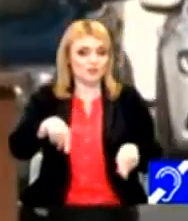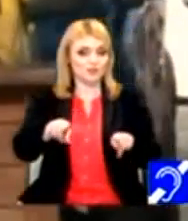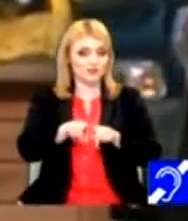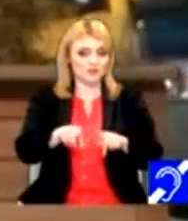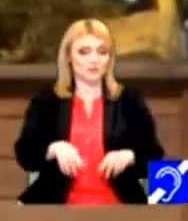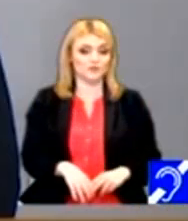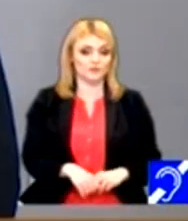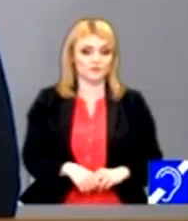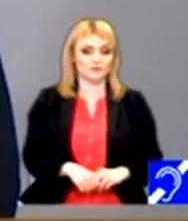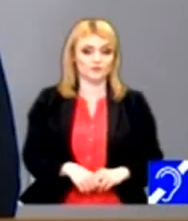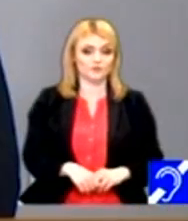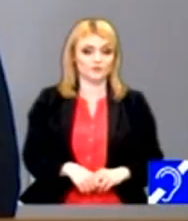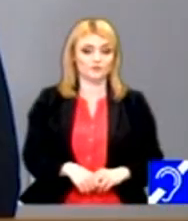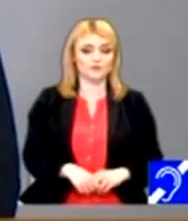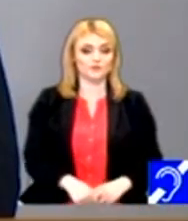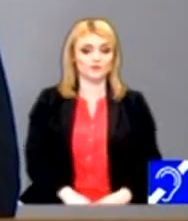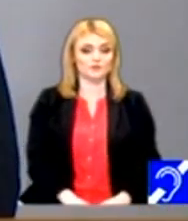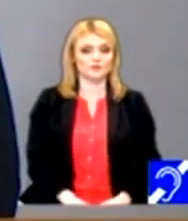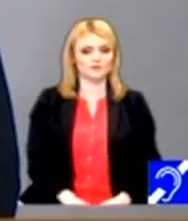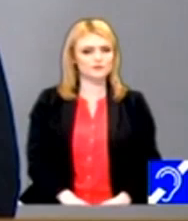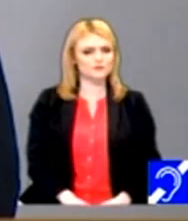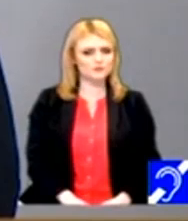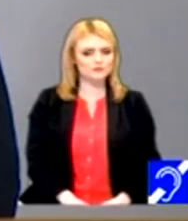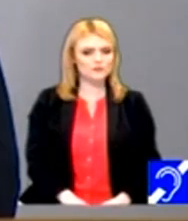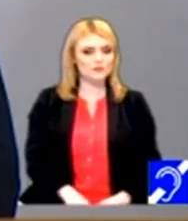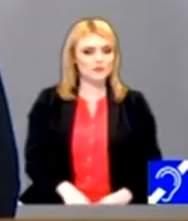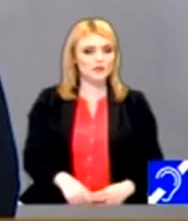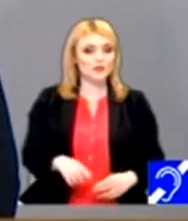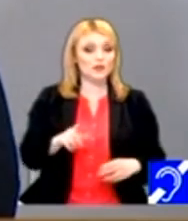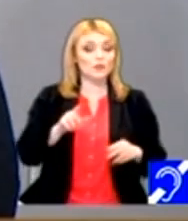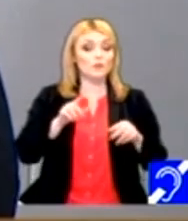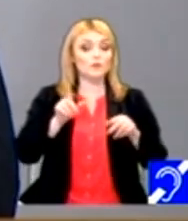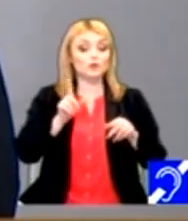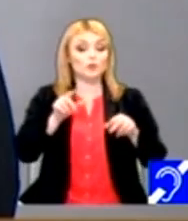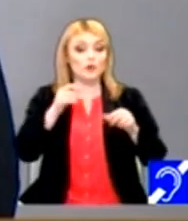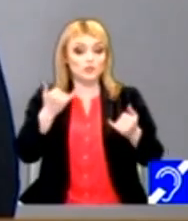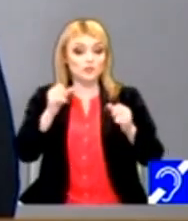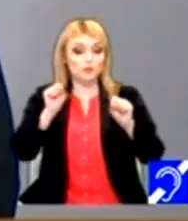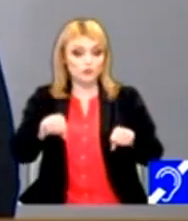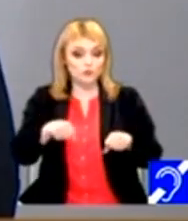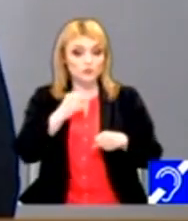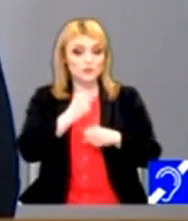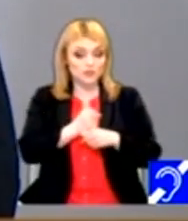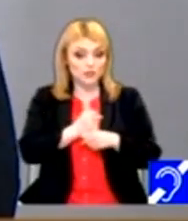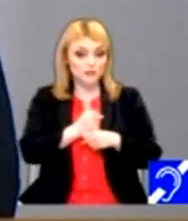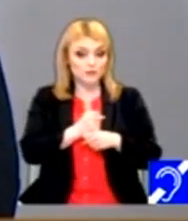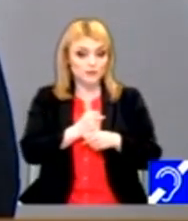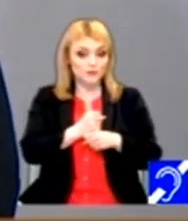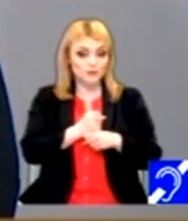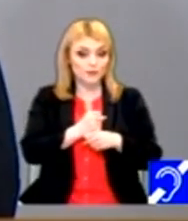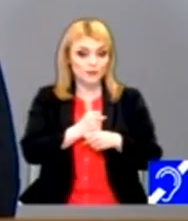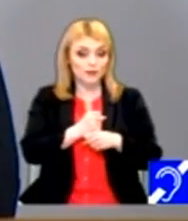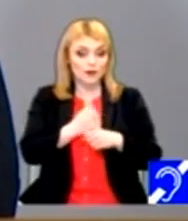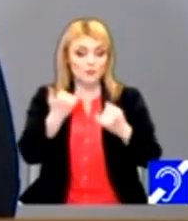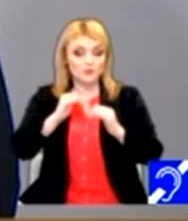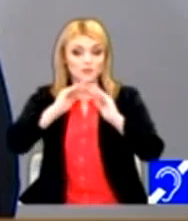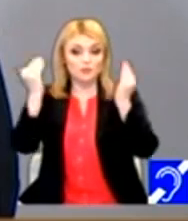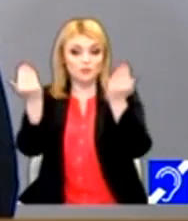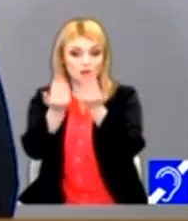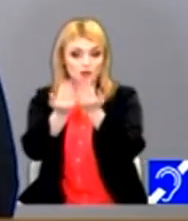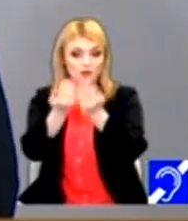de sănătate și pentru susținerea păturilor vulnerabile și necesităților sociale, precum și un program amplu de redresare a